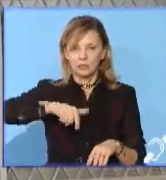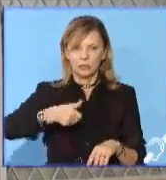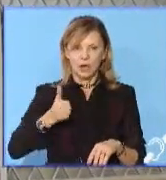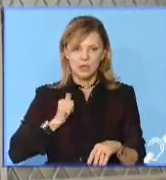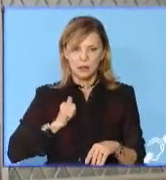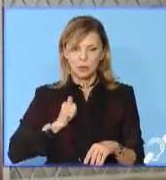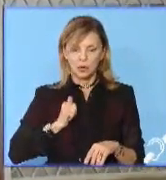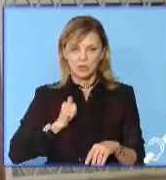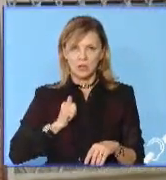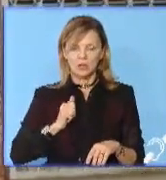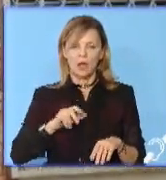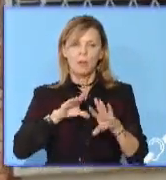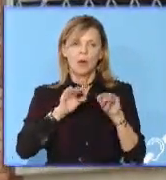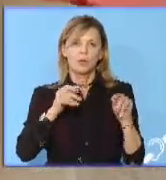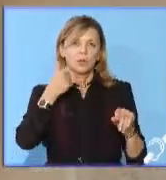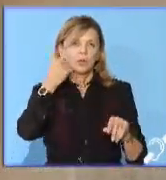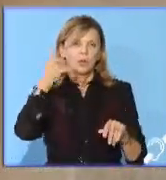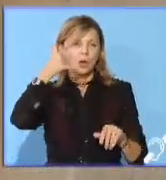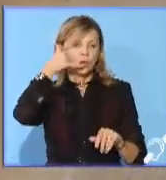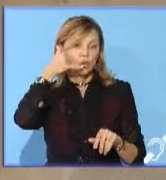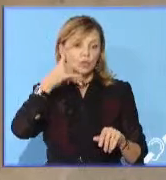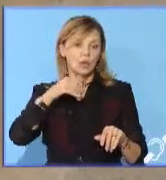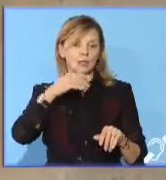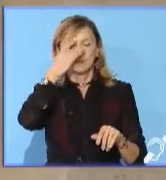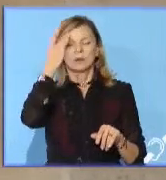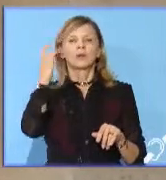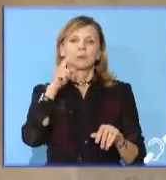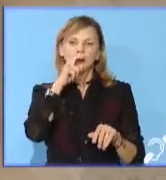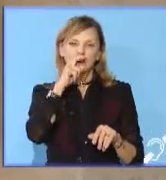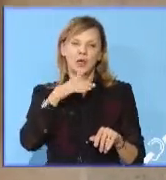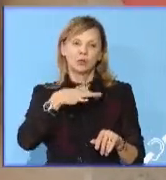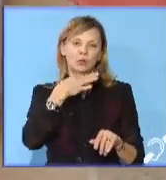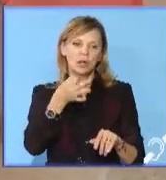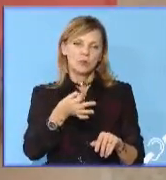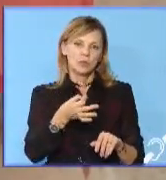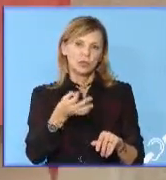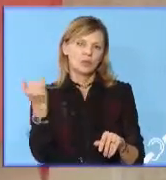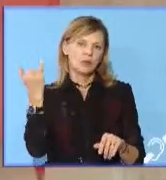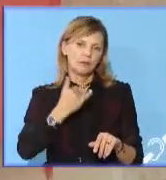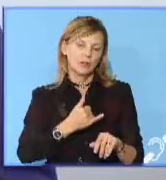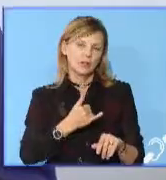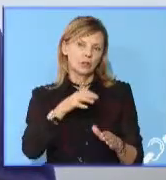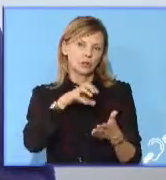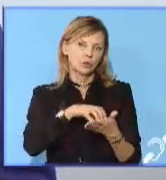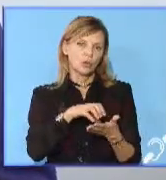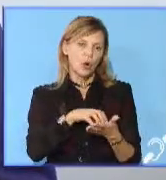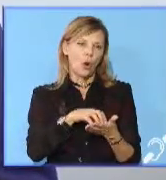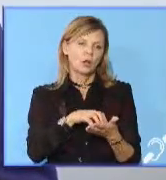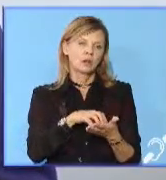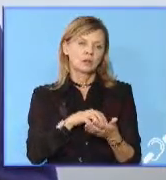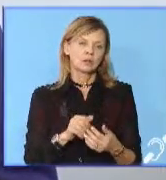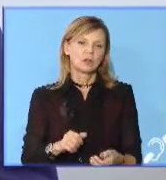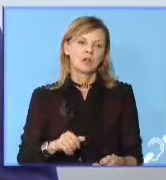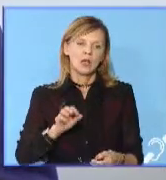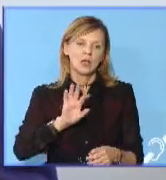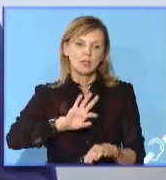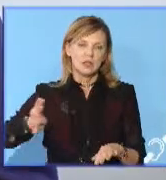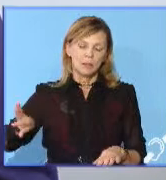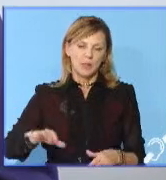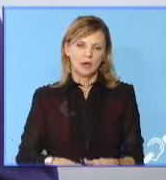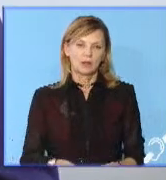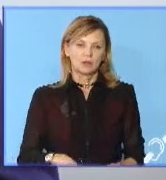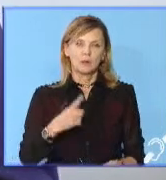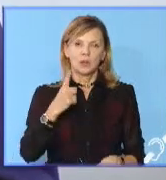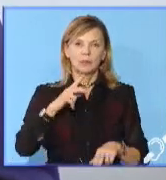luase borseta. Mai mult, când l-au sunat să le restituie, bărbatul i-a chemat pe un teren viran. Din primele verificări s-a stabilit